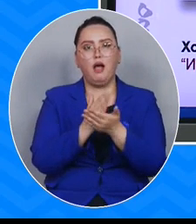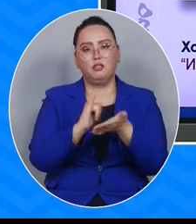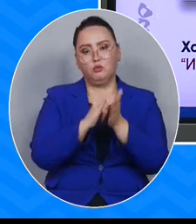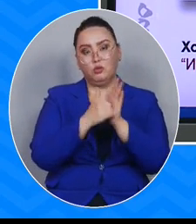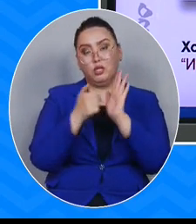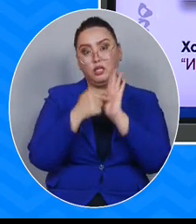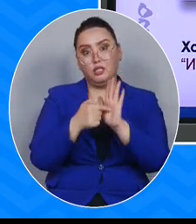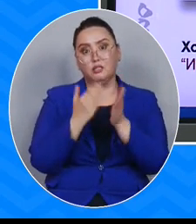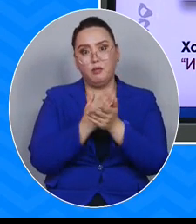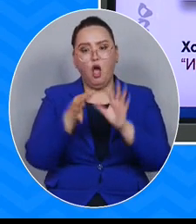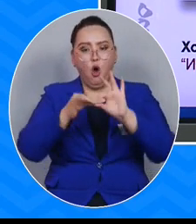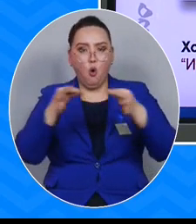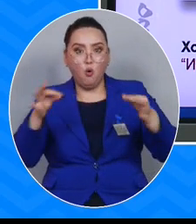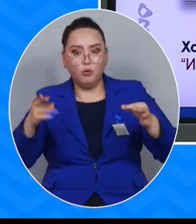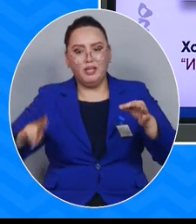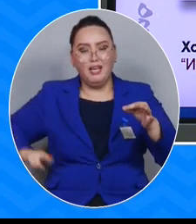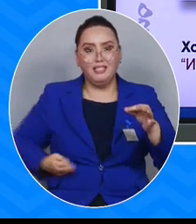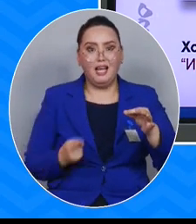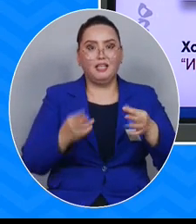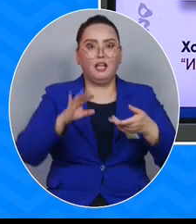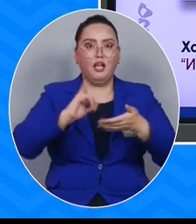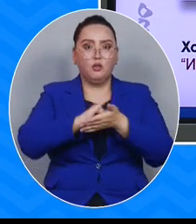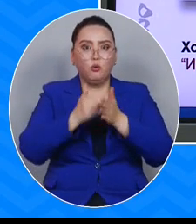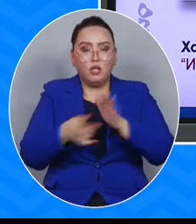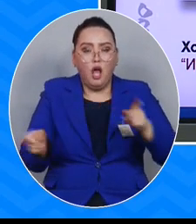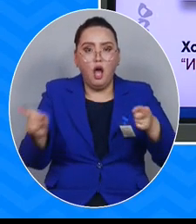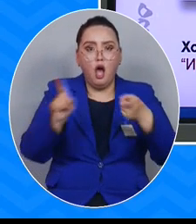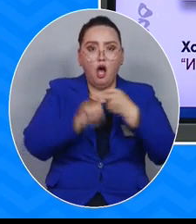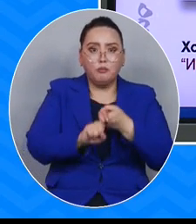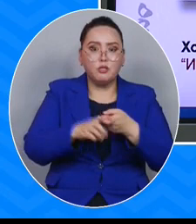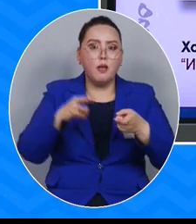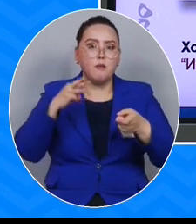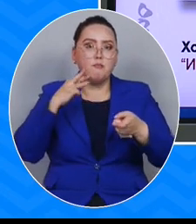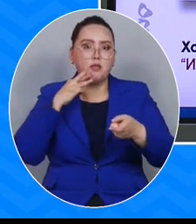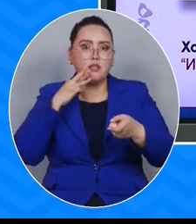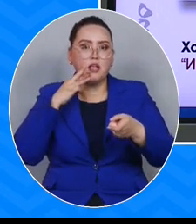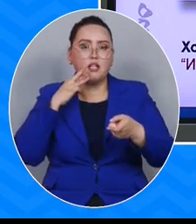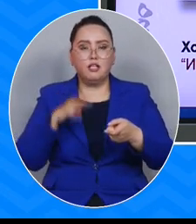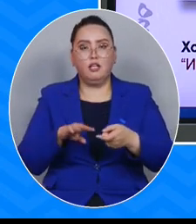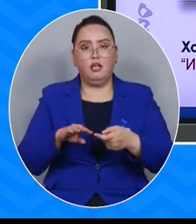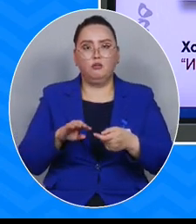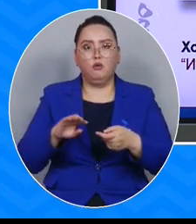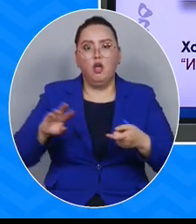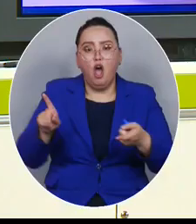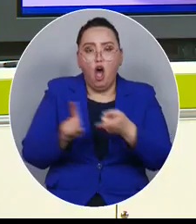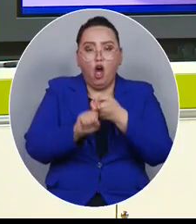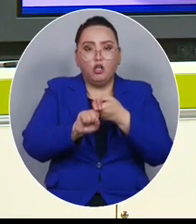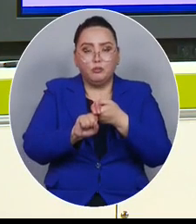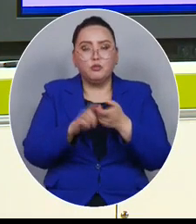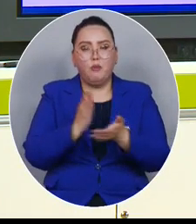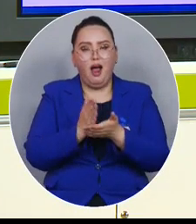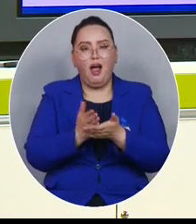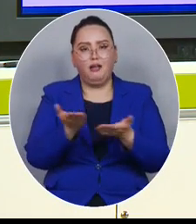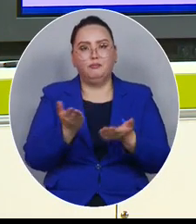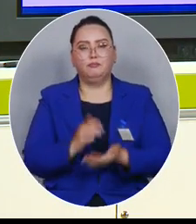өвэлбүрүйдъй шалтхааанүй өткар холмаж Мэдэл-ый хоронд бааа шалтхаа мөрдагууриг тотру лу, хүрхтаг гадат холуусы магээж енгейждүйгінж болнуу.